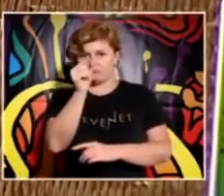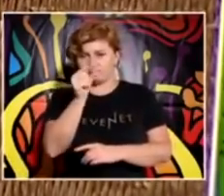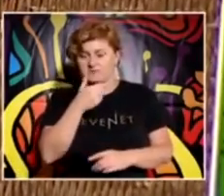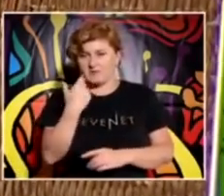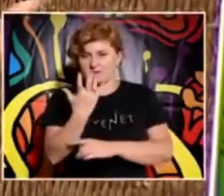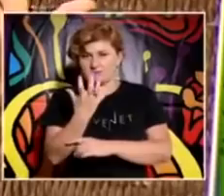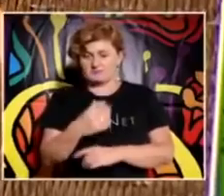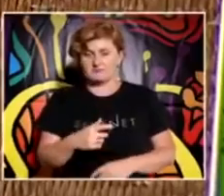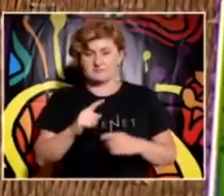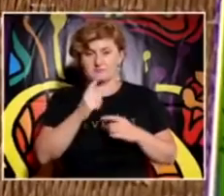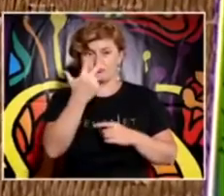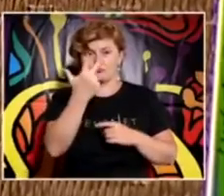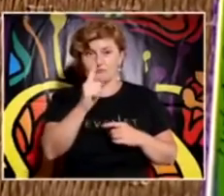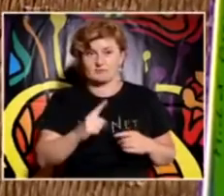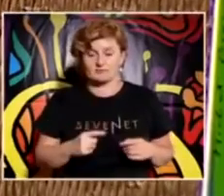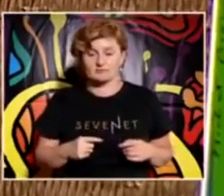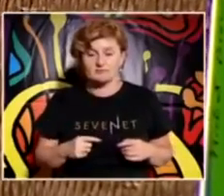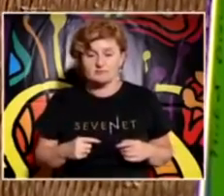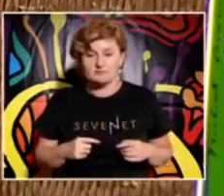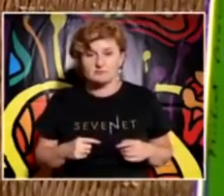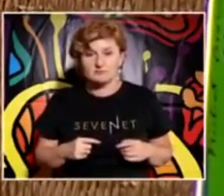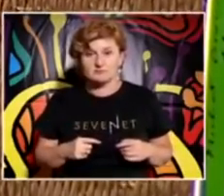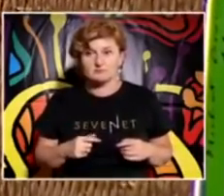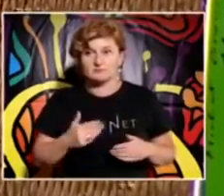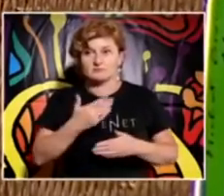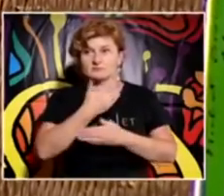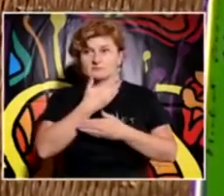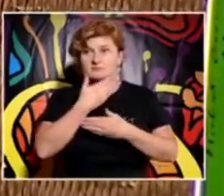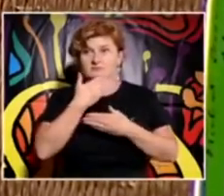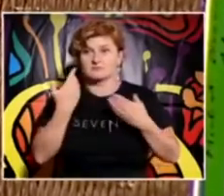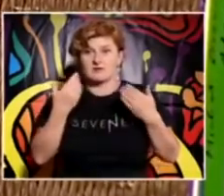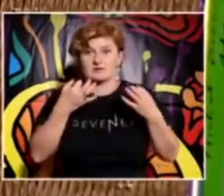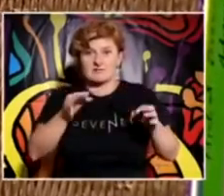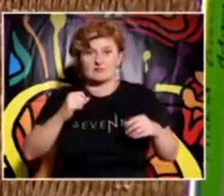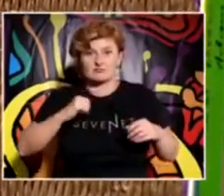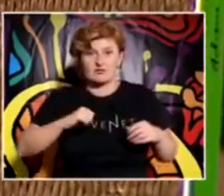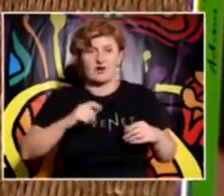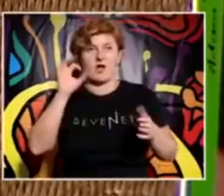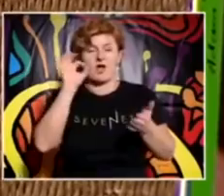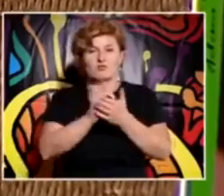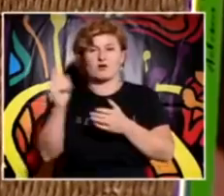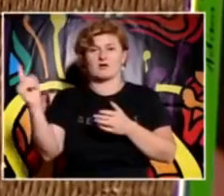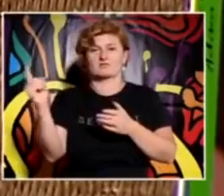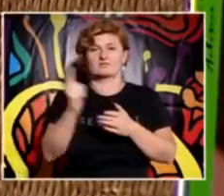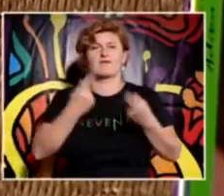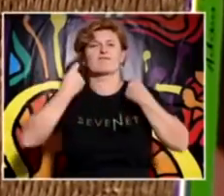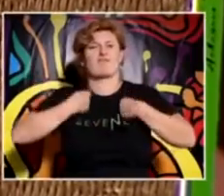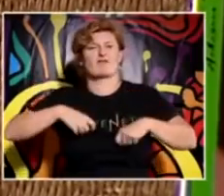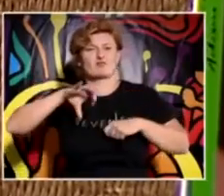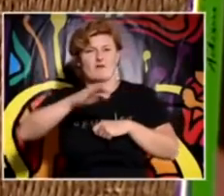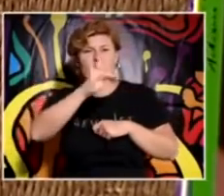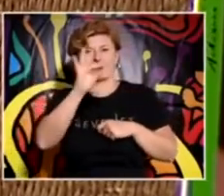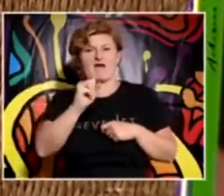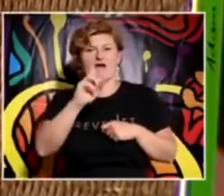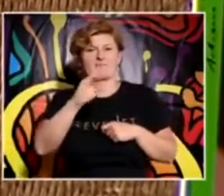Dosłownie po 3 minutach, nie widziałam samochodu od kilku dobrych godzin, ale po 3 minutach farmerzy akurat wracali, którzy